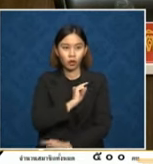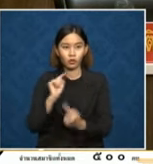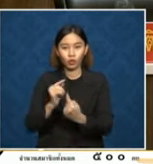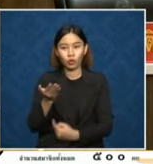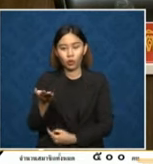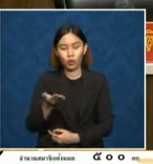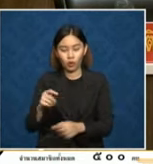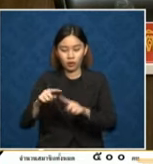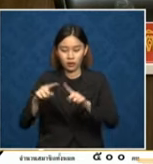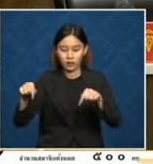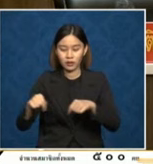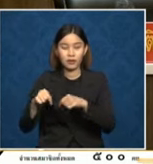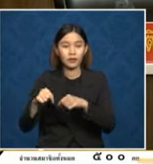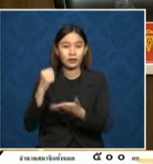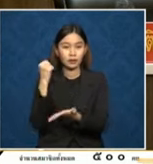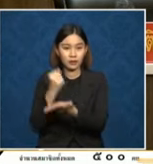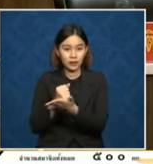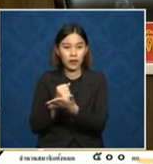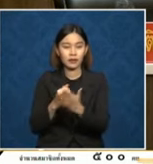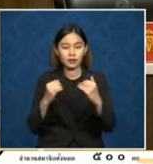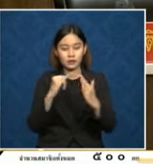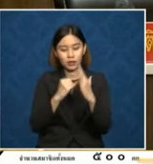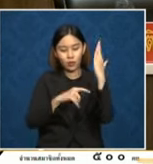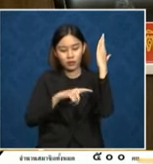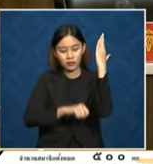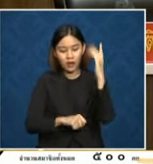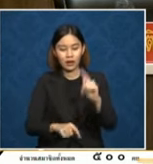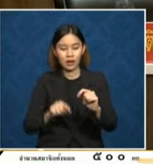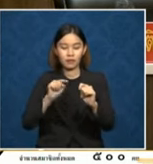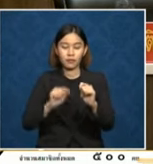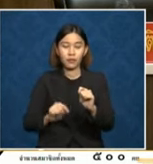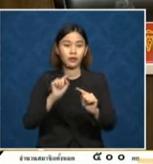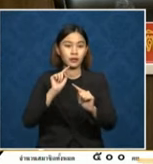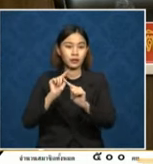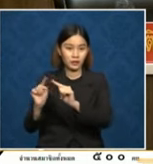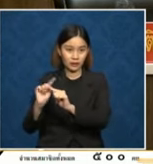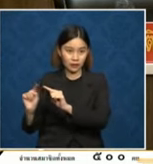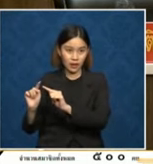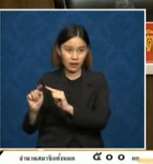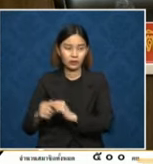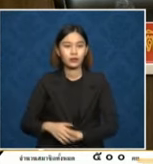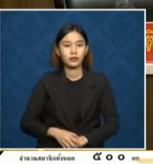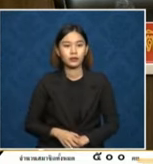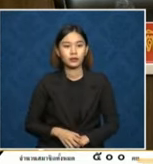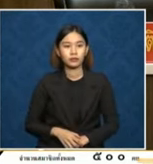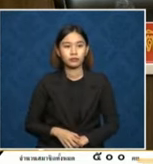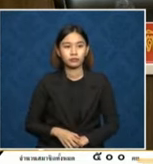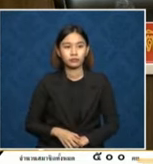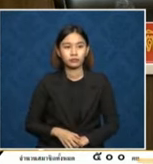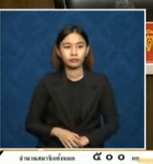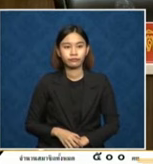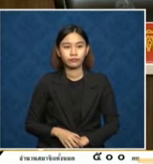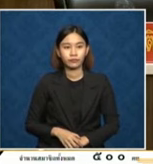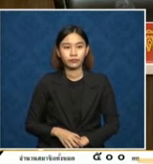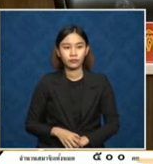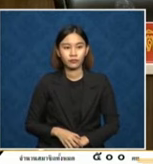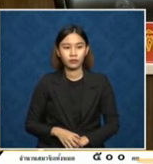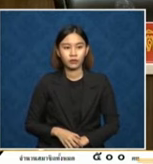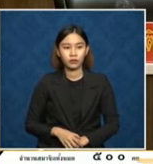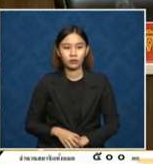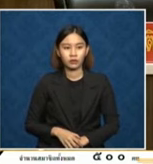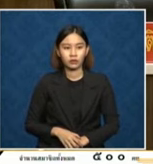ขอเอกสารสิทธิ์ในจังหวัดตรังไม่ว่าจะเป็นอำเภอวยอดของท่านส.ส.ทวีสุรบานไม่ว่าจะเป็นอำเภอย่านตะข